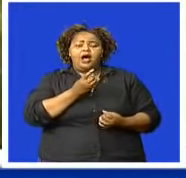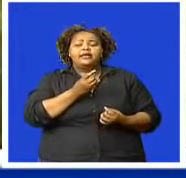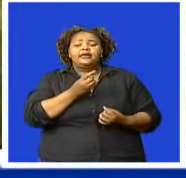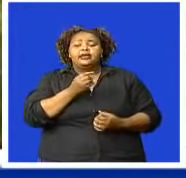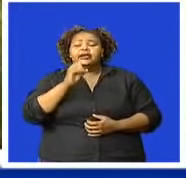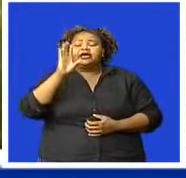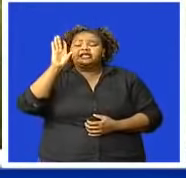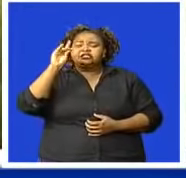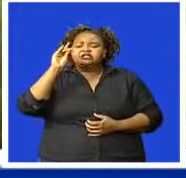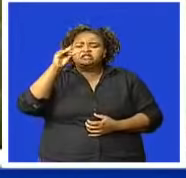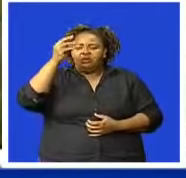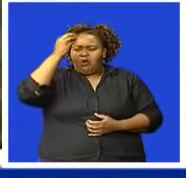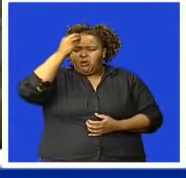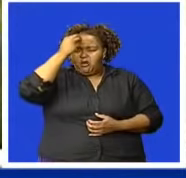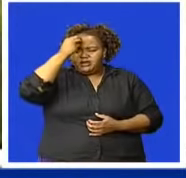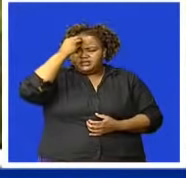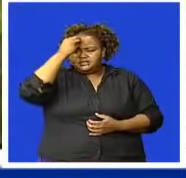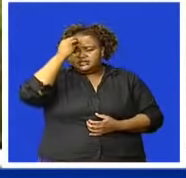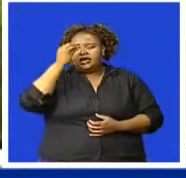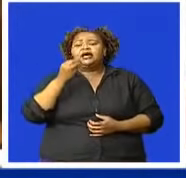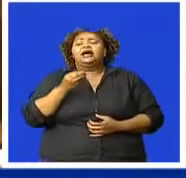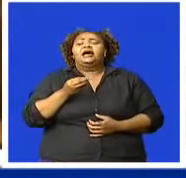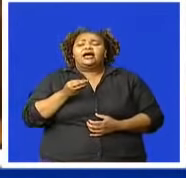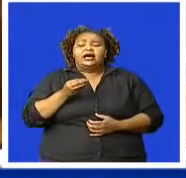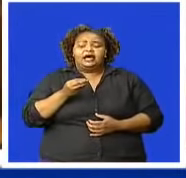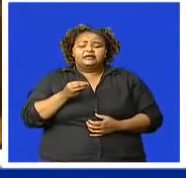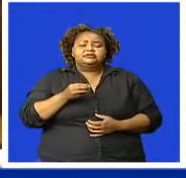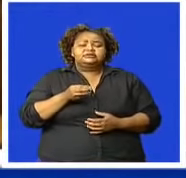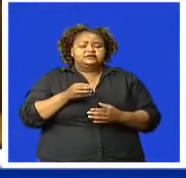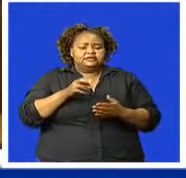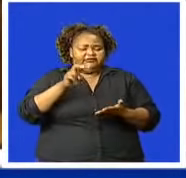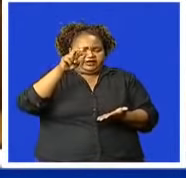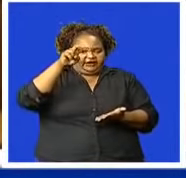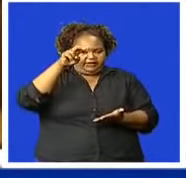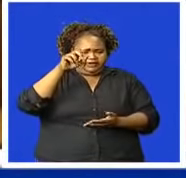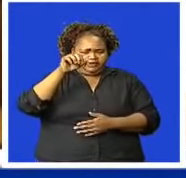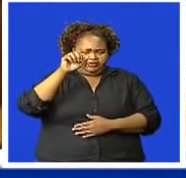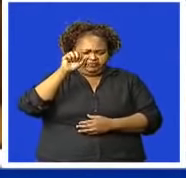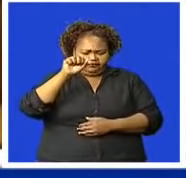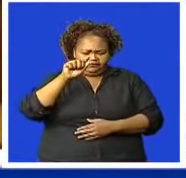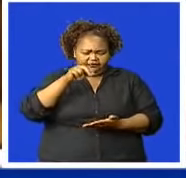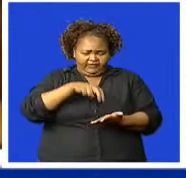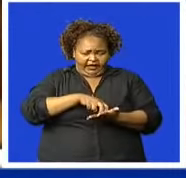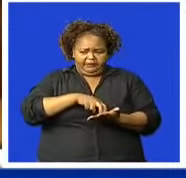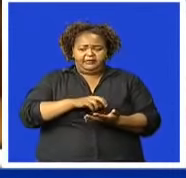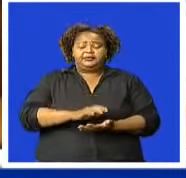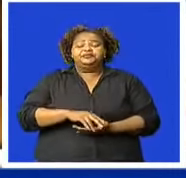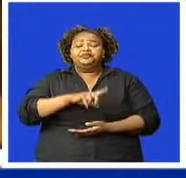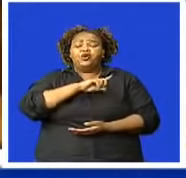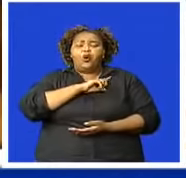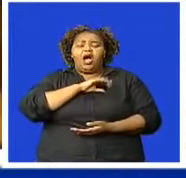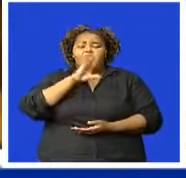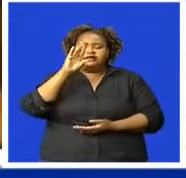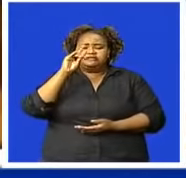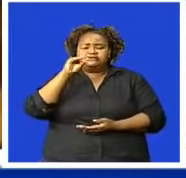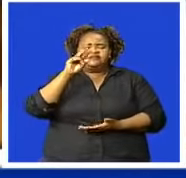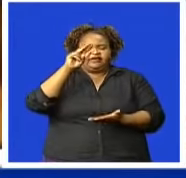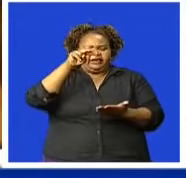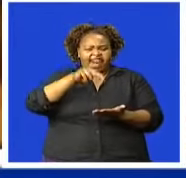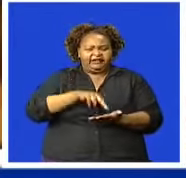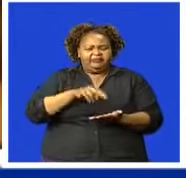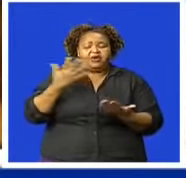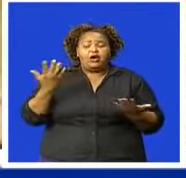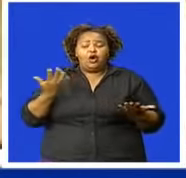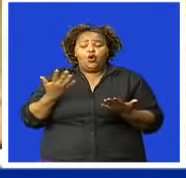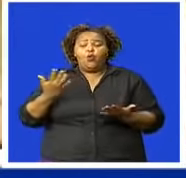lapho tafike tasetiye emakhona. Esikhathini esinyenti letinja tiyayetime lapho kunaloko lokufunwako khona